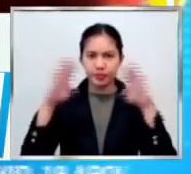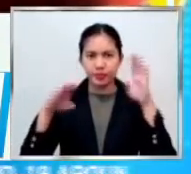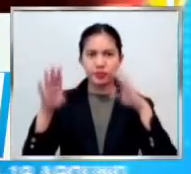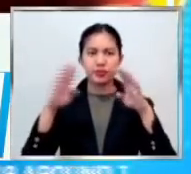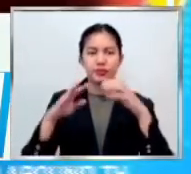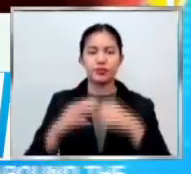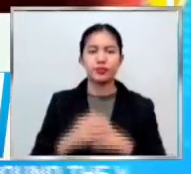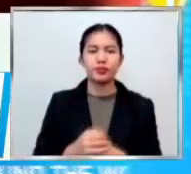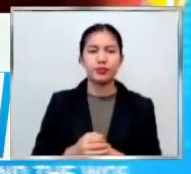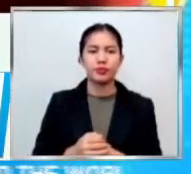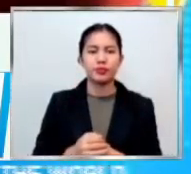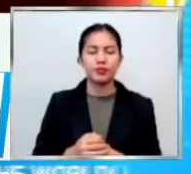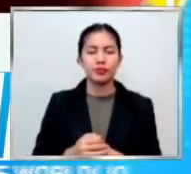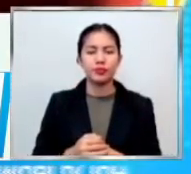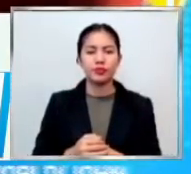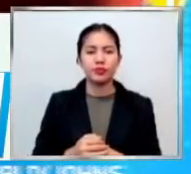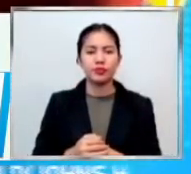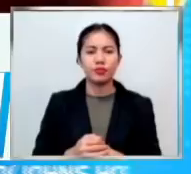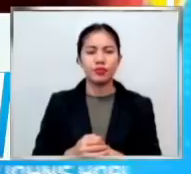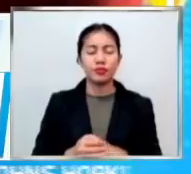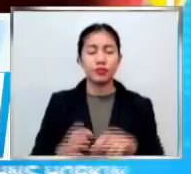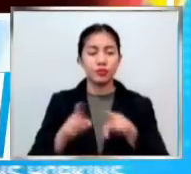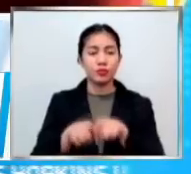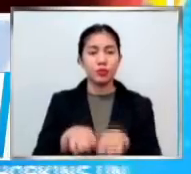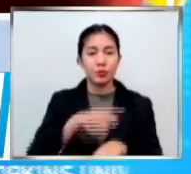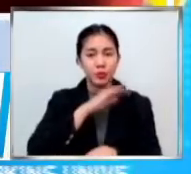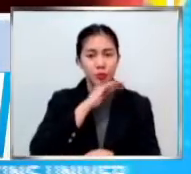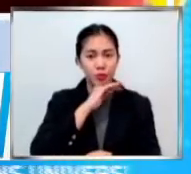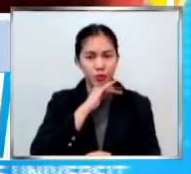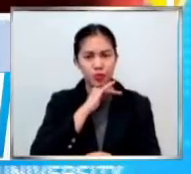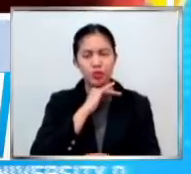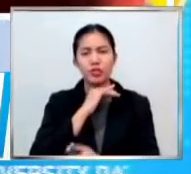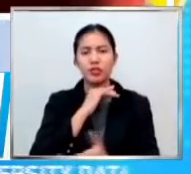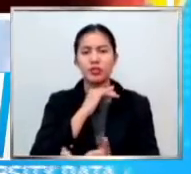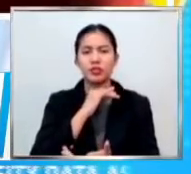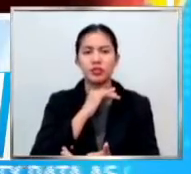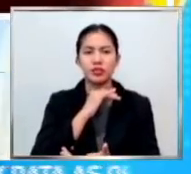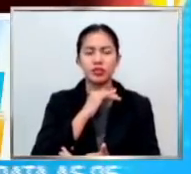Yung sa part ng baboy or karne,